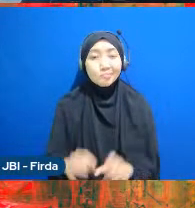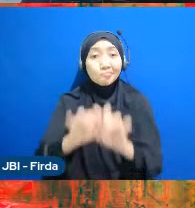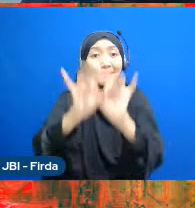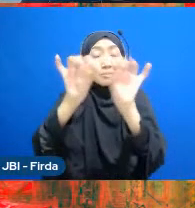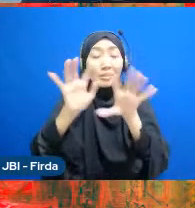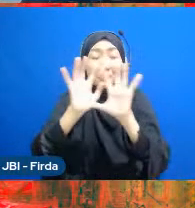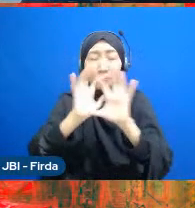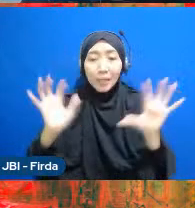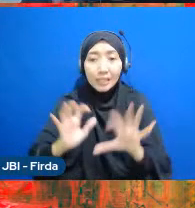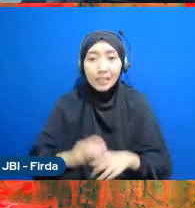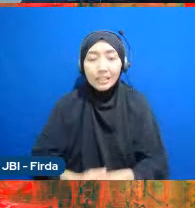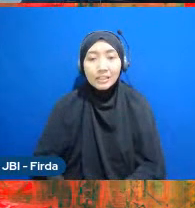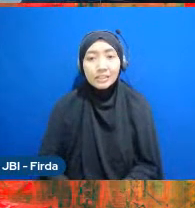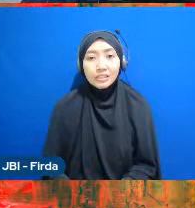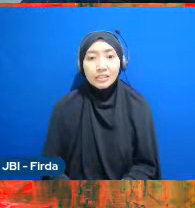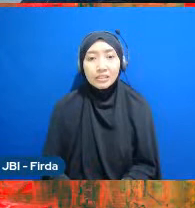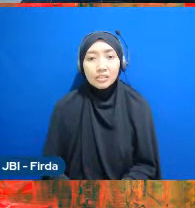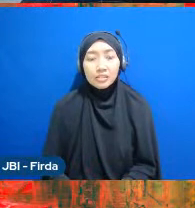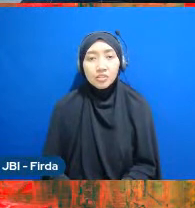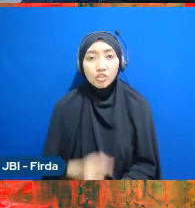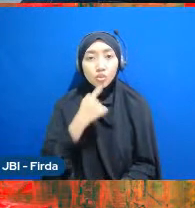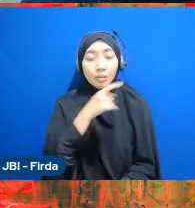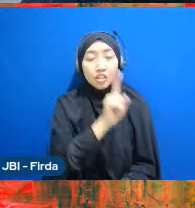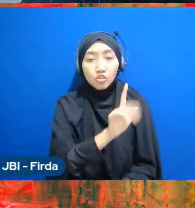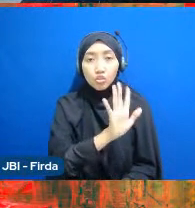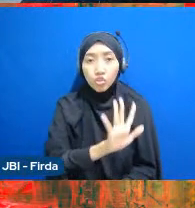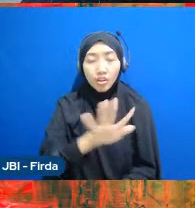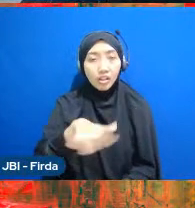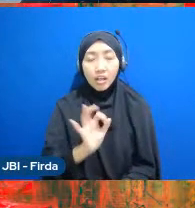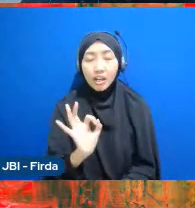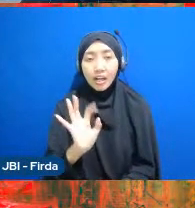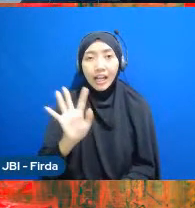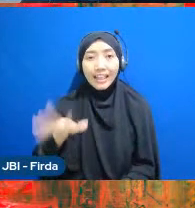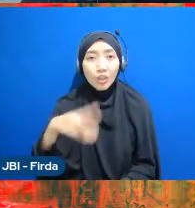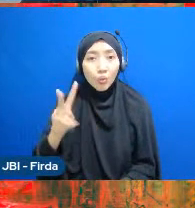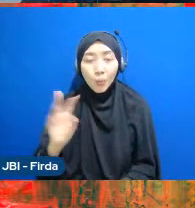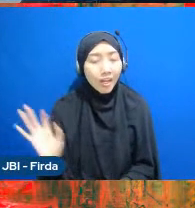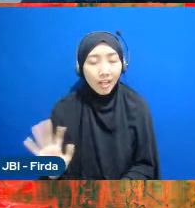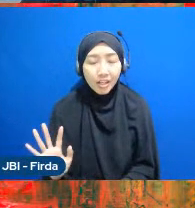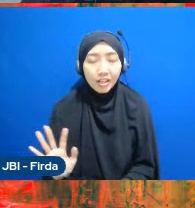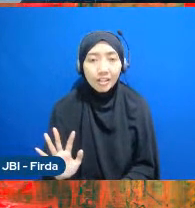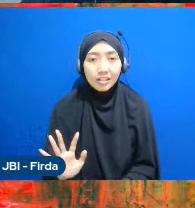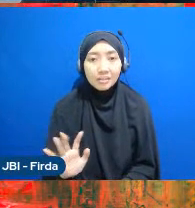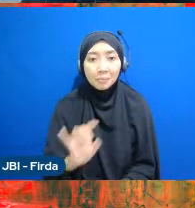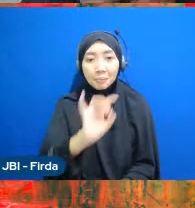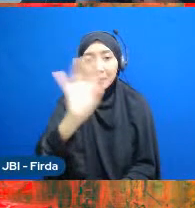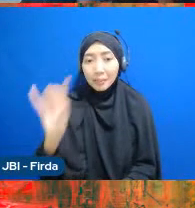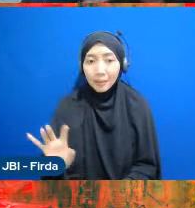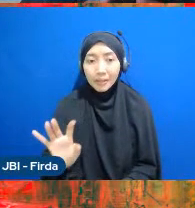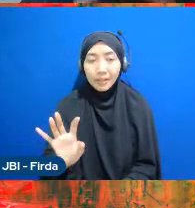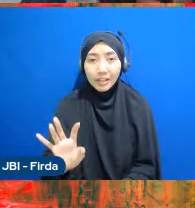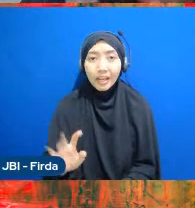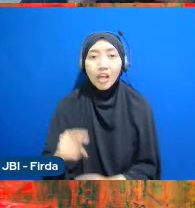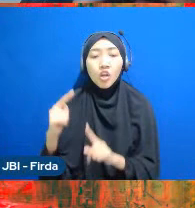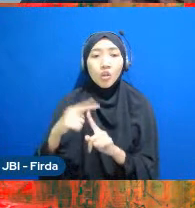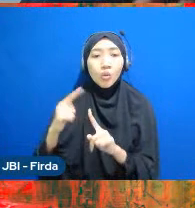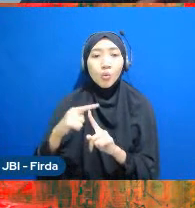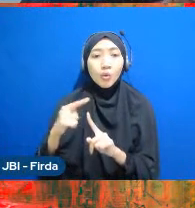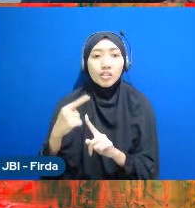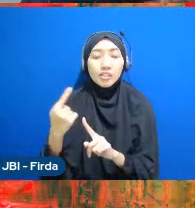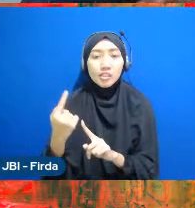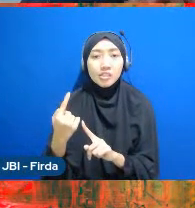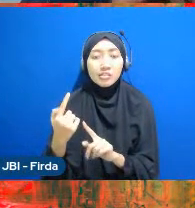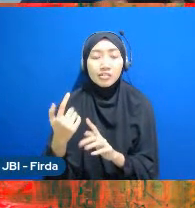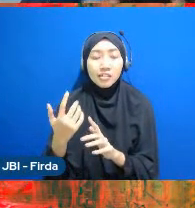banyak gitu kan. Dan itu nggak cuma satu atau dua gitu. itu beda-beda. Maka PR banget nih bagaimana